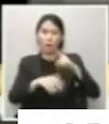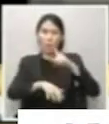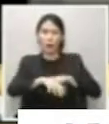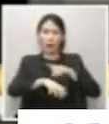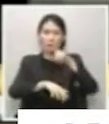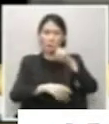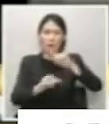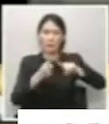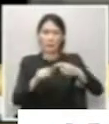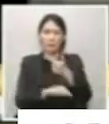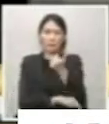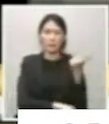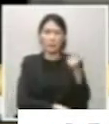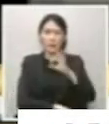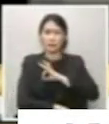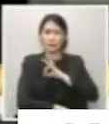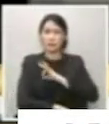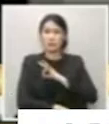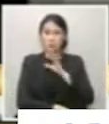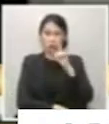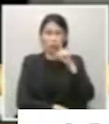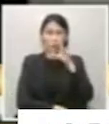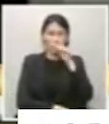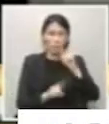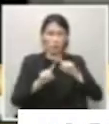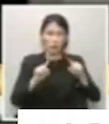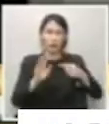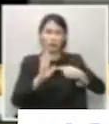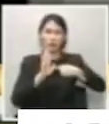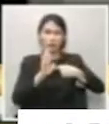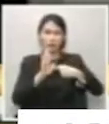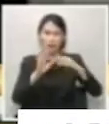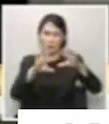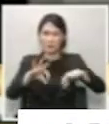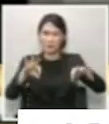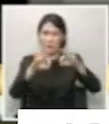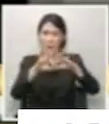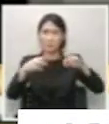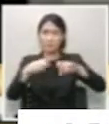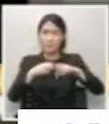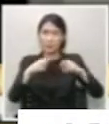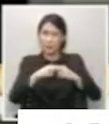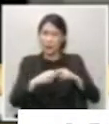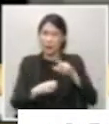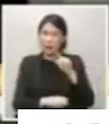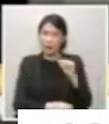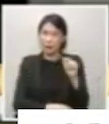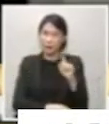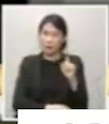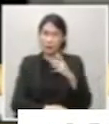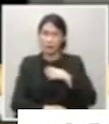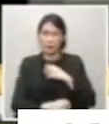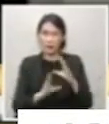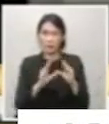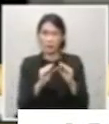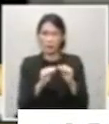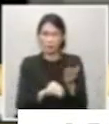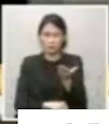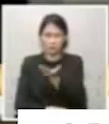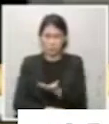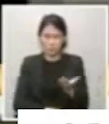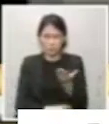ของเพื่อนสมาชิกเพียงแต่จะยกหัวใจของปัญหาให้ที่ประชุมได้พิจารณาว่